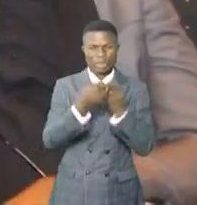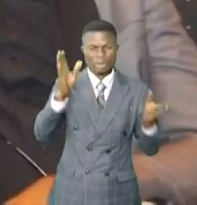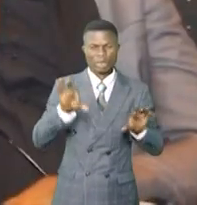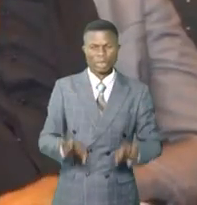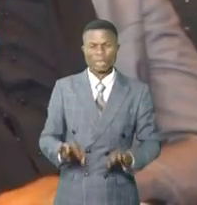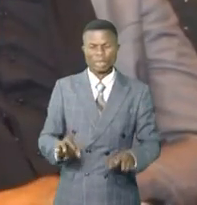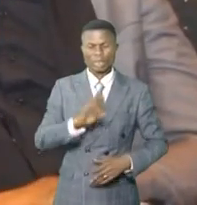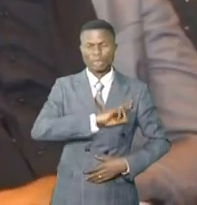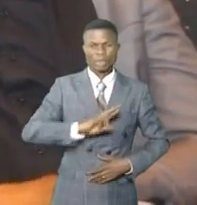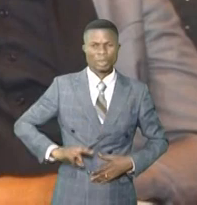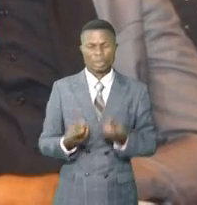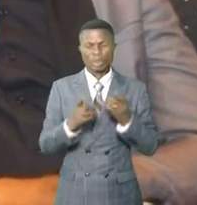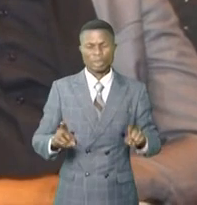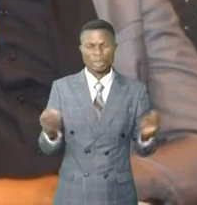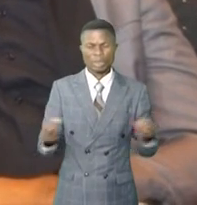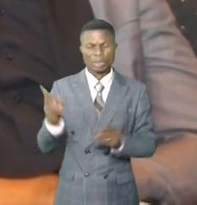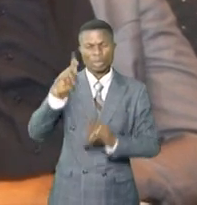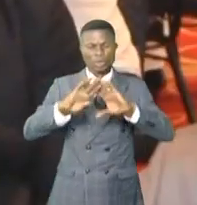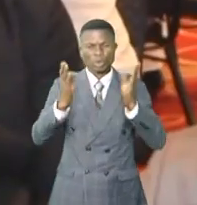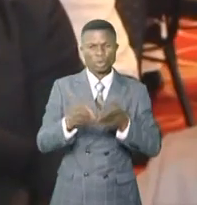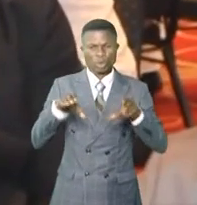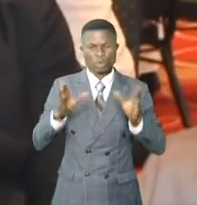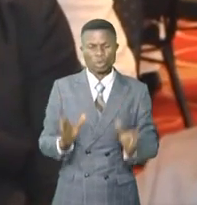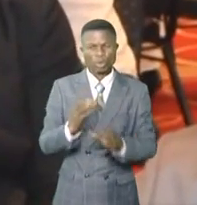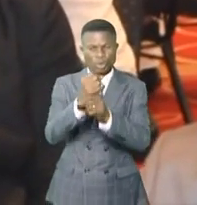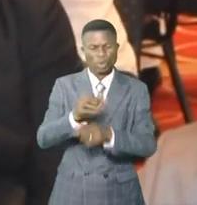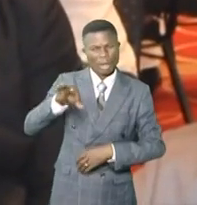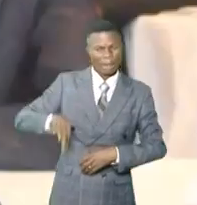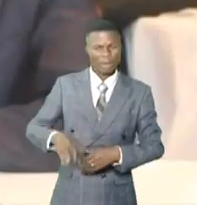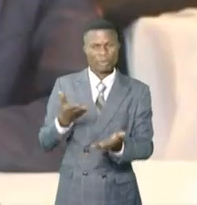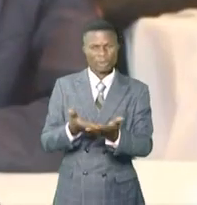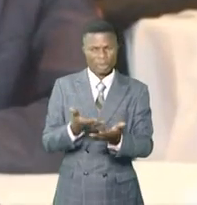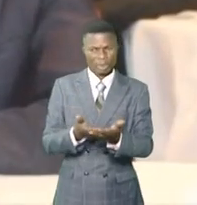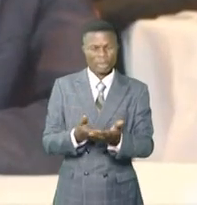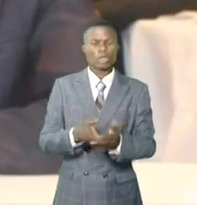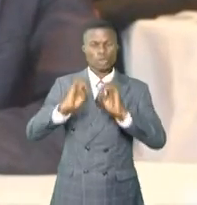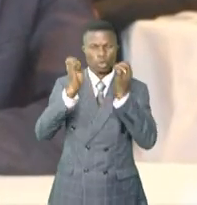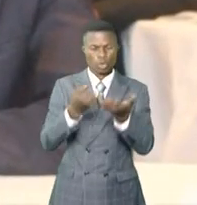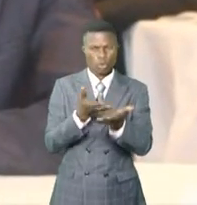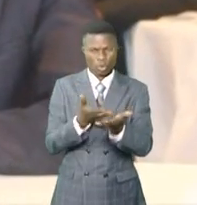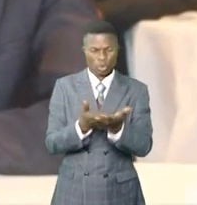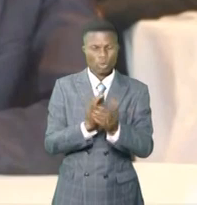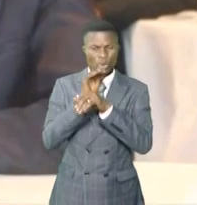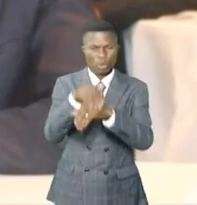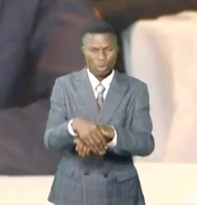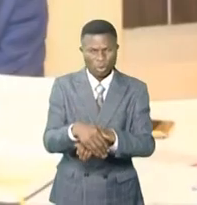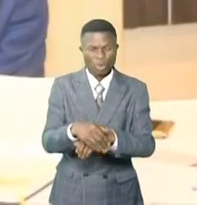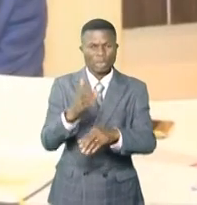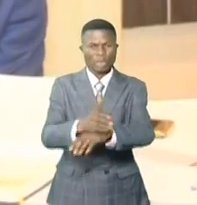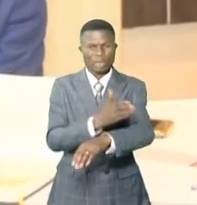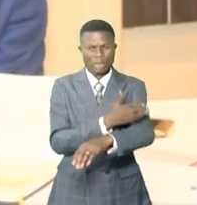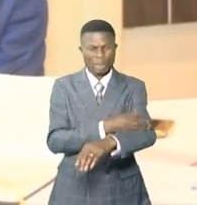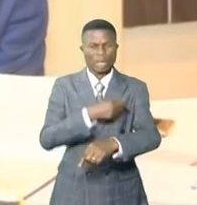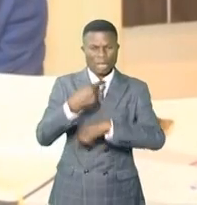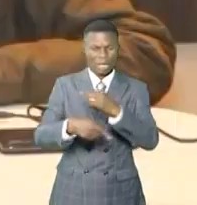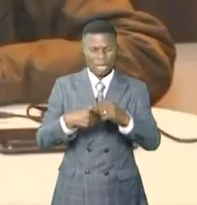naturelles de la RDC pour qu'enfin la population congolaise en bénéficie les dividendes. Cette structure étatique engagée dans le processus a déjà